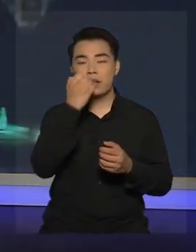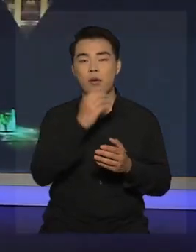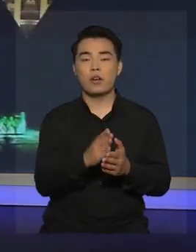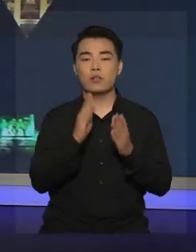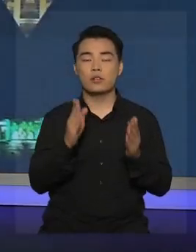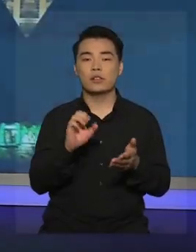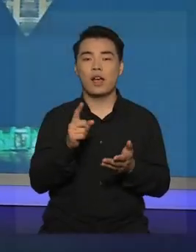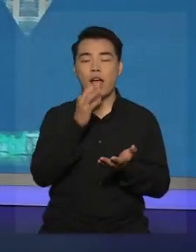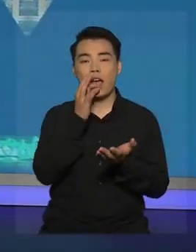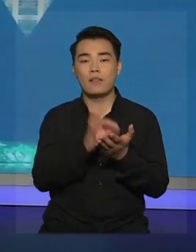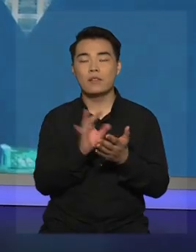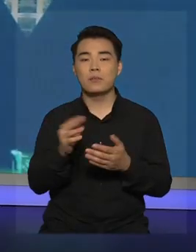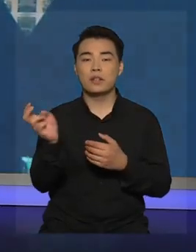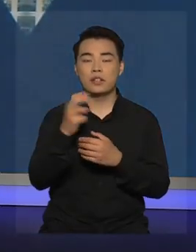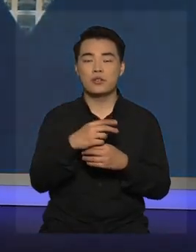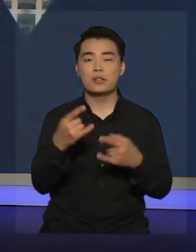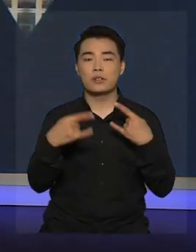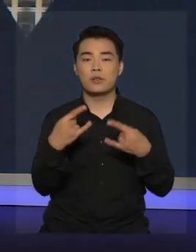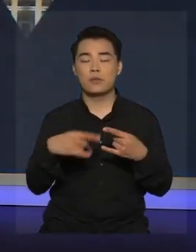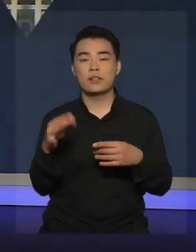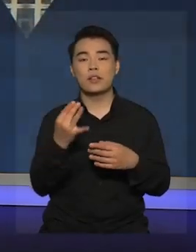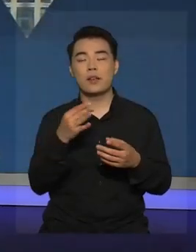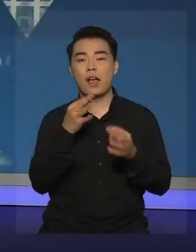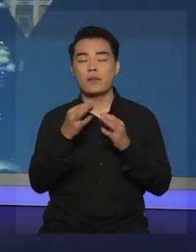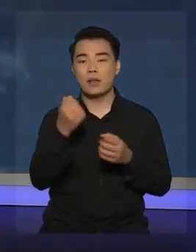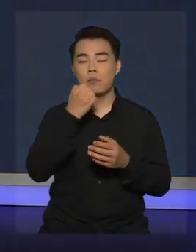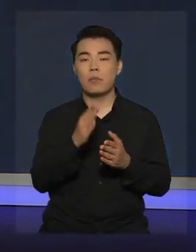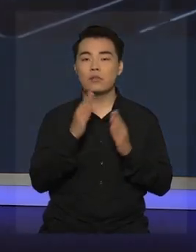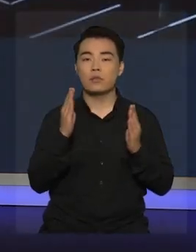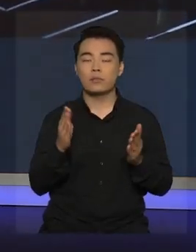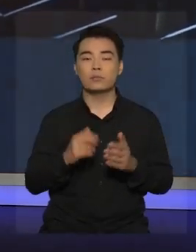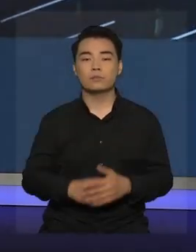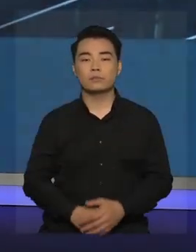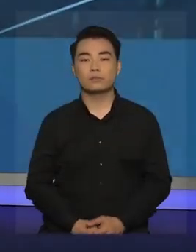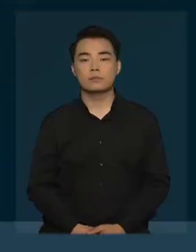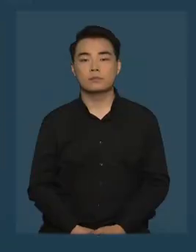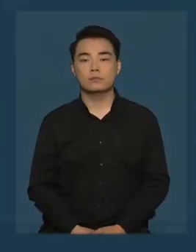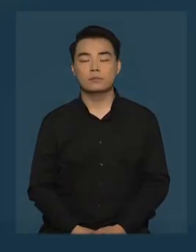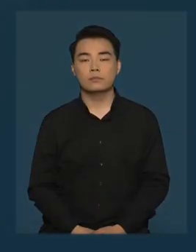большое за то, что уделили нам время. Спасибо за интересную беседу. Мы продолжим наш эфир.